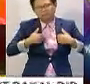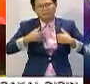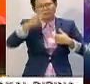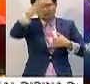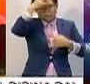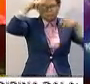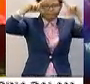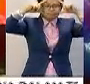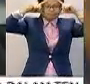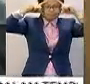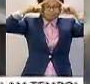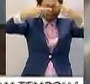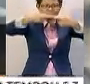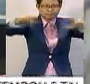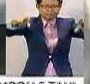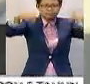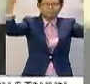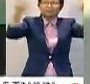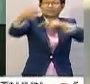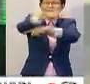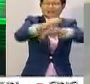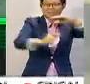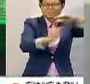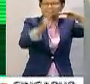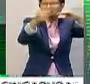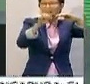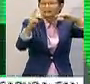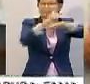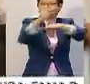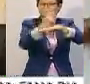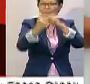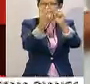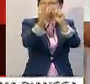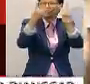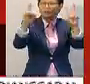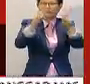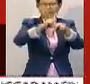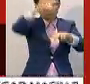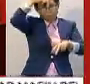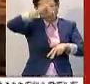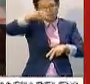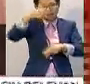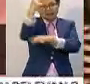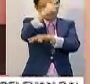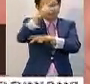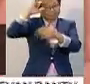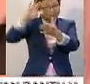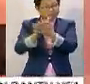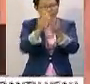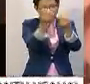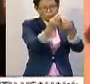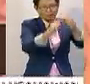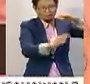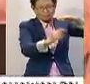Datuk Seri Dr. Wan Azizah merasmikan sambutan Hari Taska Kebangsaan 2018 di Putrajaya. Kerajaan yakin jumlah